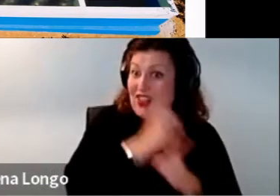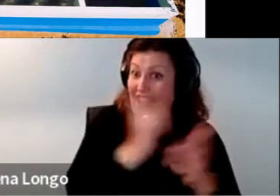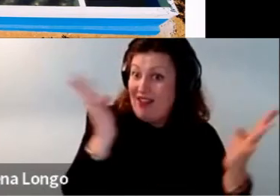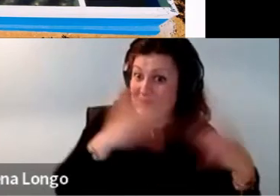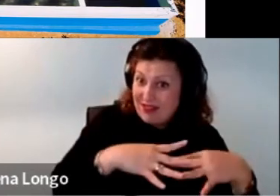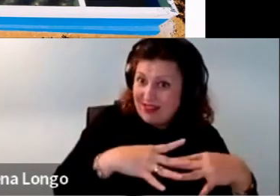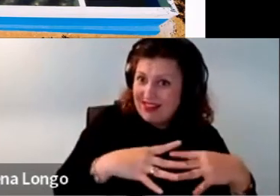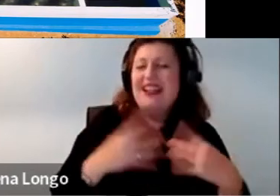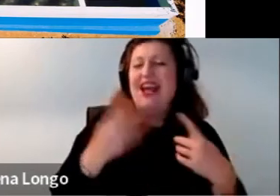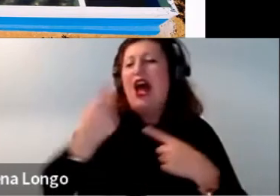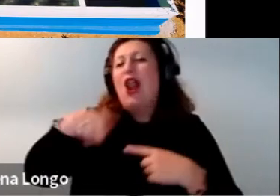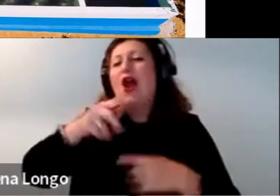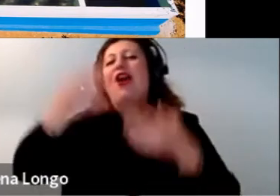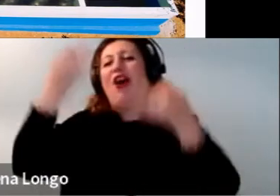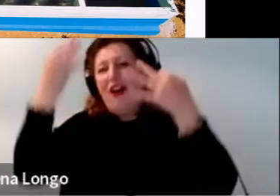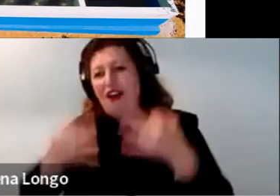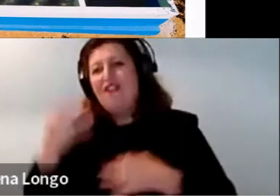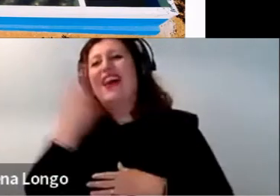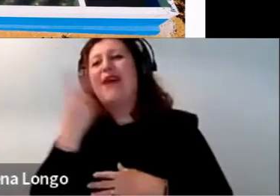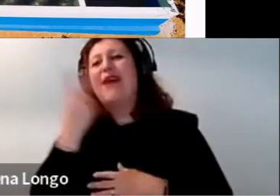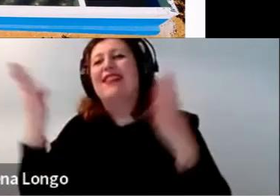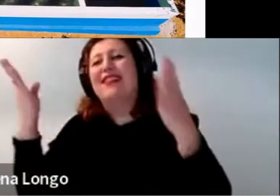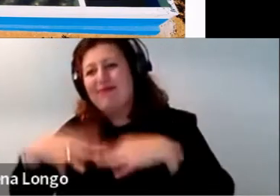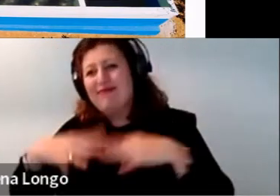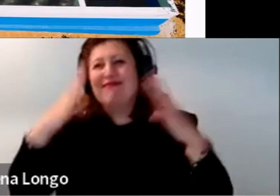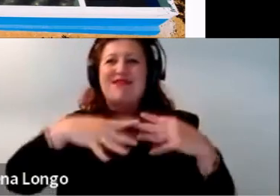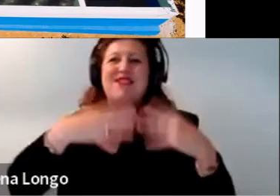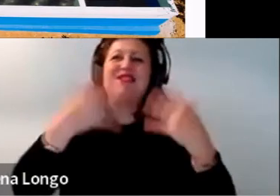mese, però non ci sono più.